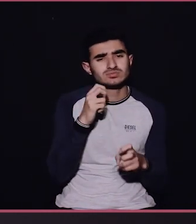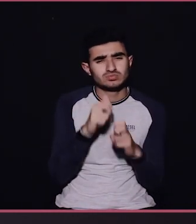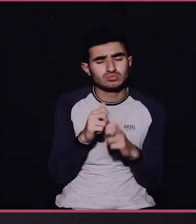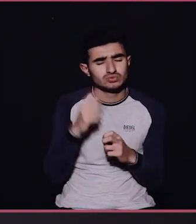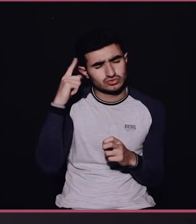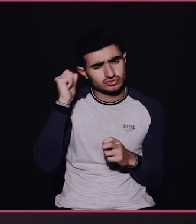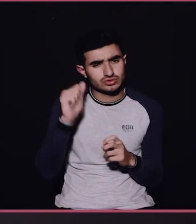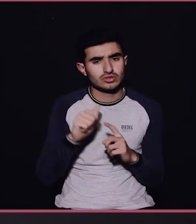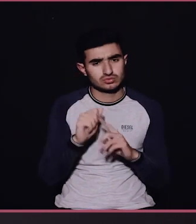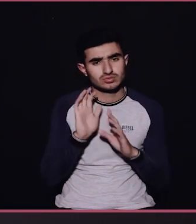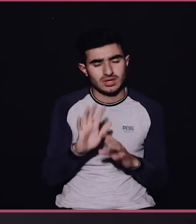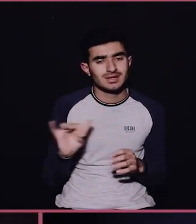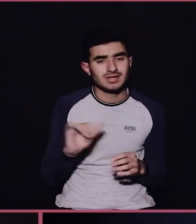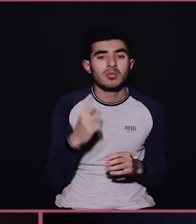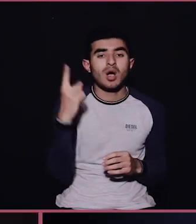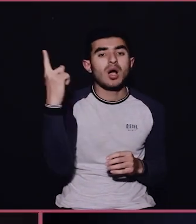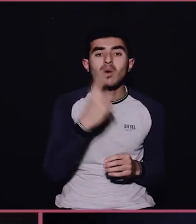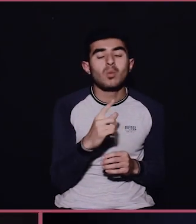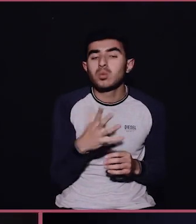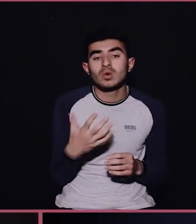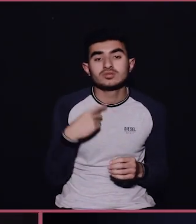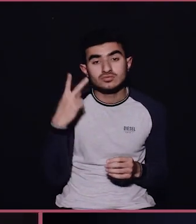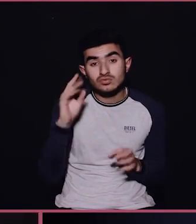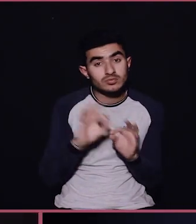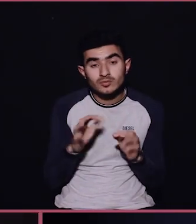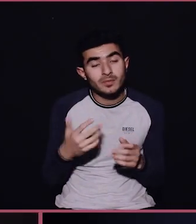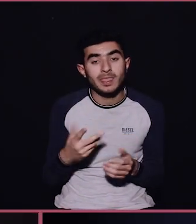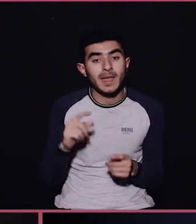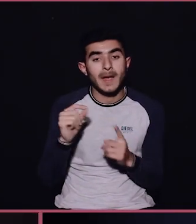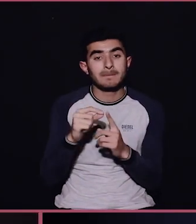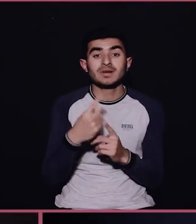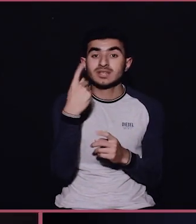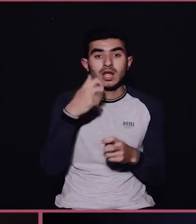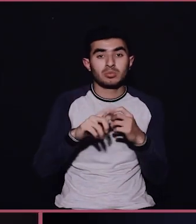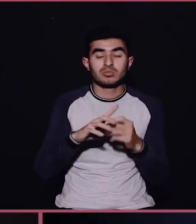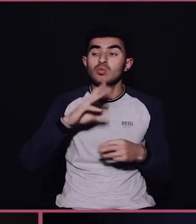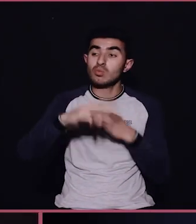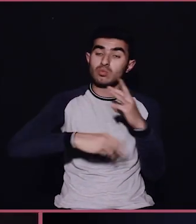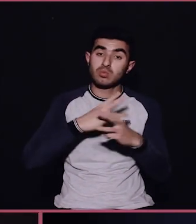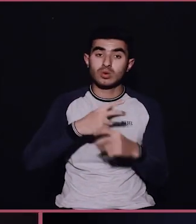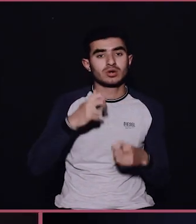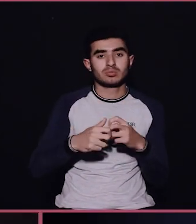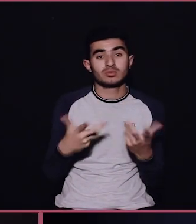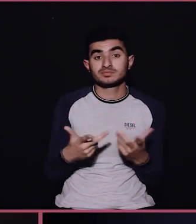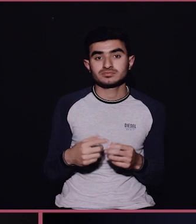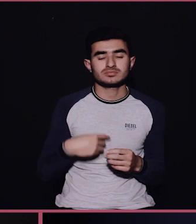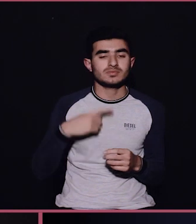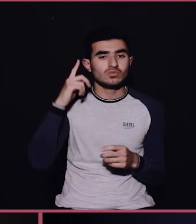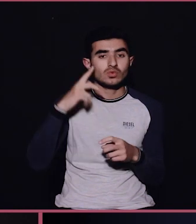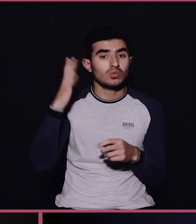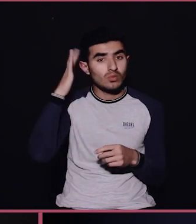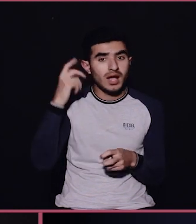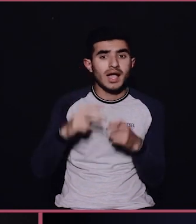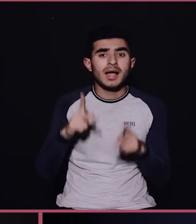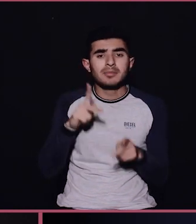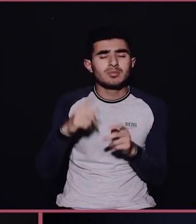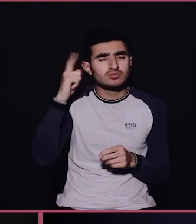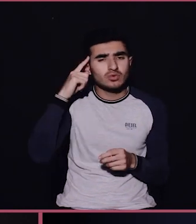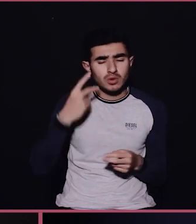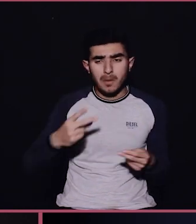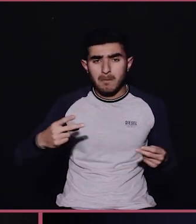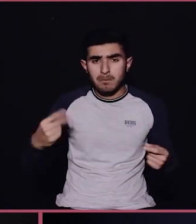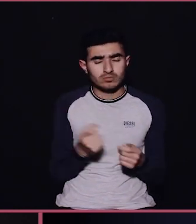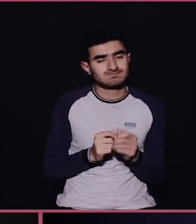आर अ फ्यू पिटफॉल्स जिनको जहन के अंदर रखना है, जिसमें से सबसे मेजर पिटफॉल जो मैंने ऑब्जर्व किया, और वो सिर्फ पाकिस्तान का मसला नहीं है, वो ग्लोबल मसला है, इज़ द गेट रिच